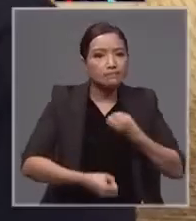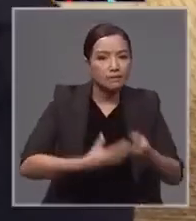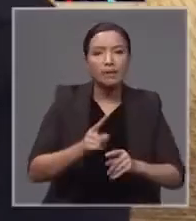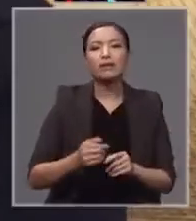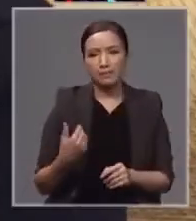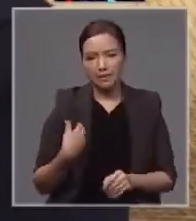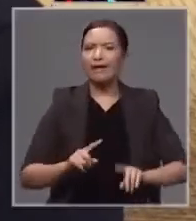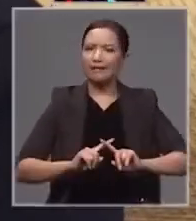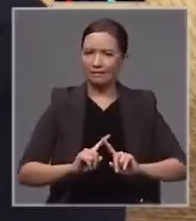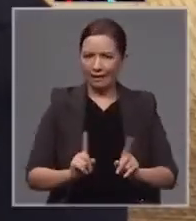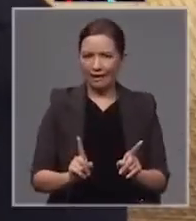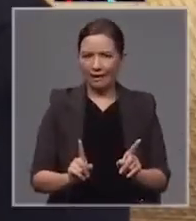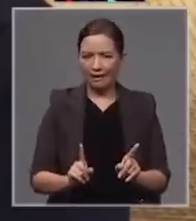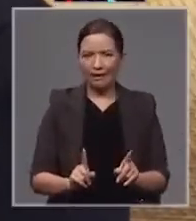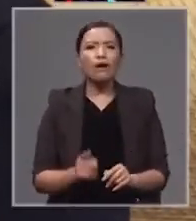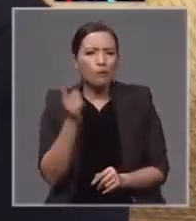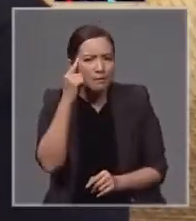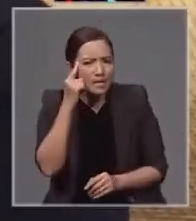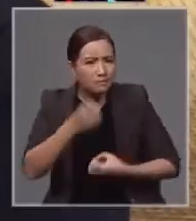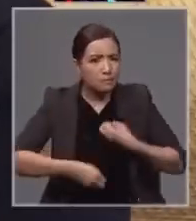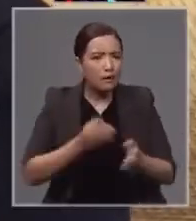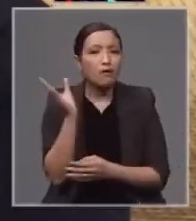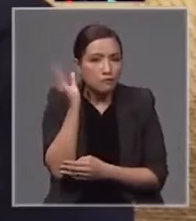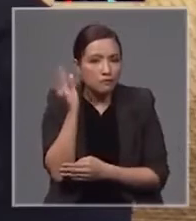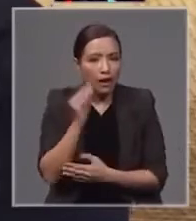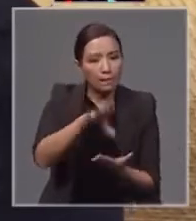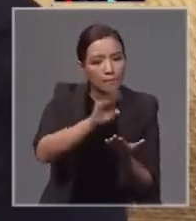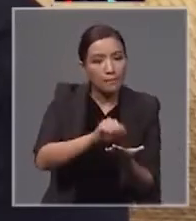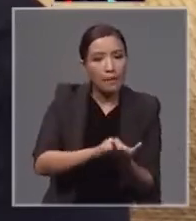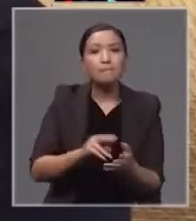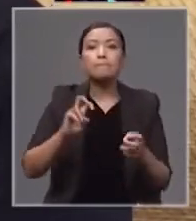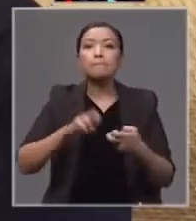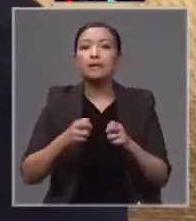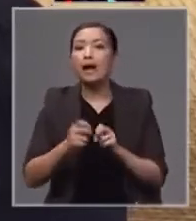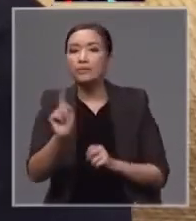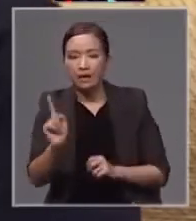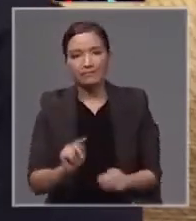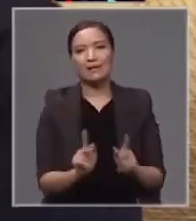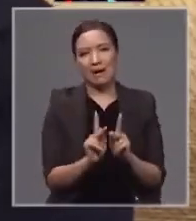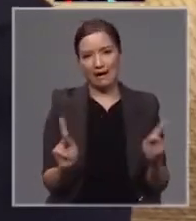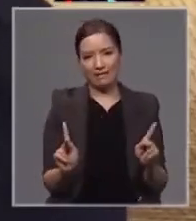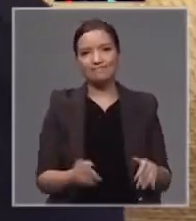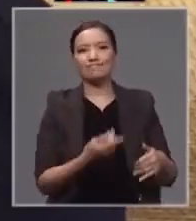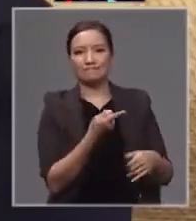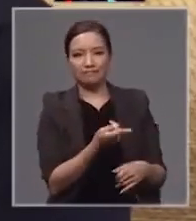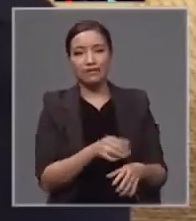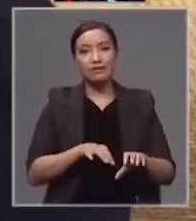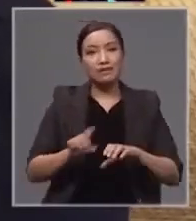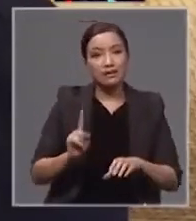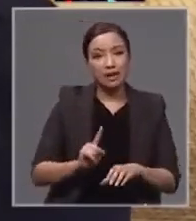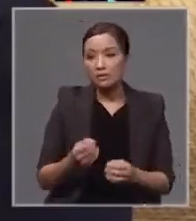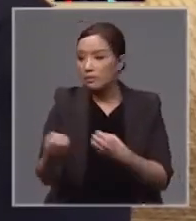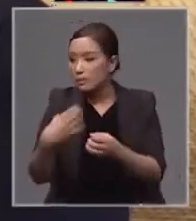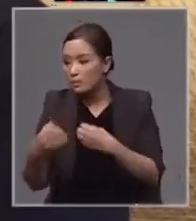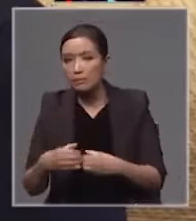าการฟังความเห็นแล้วเนี่ยปัญหาโจทย์ใหญ่จะอยู่ที่กรรมการค่ะว่ากรรมการจะจัดการยังไงกับความเห็นที่ได้มา